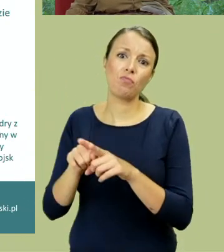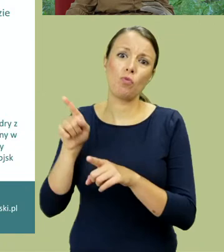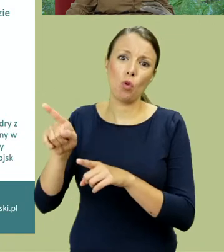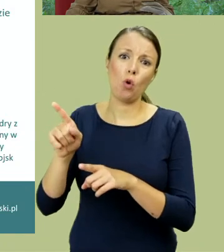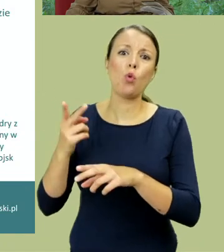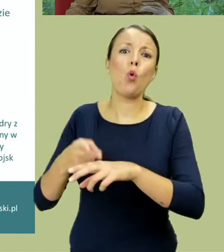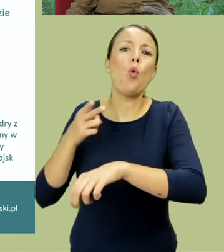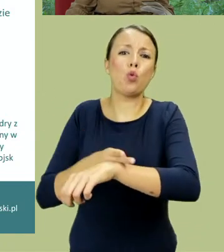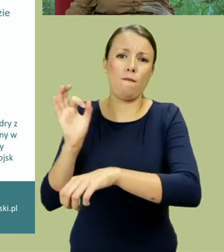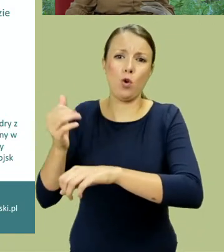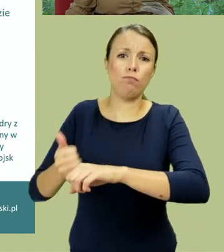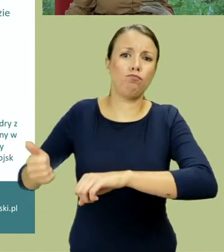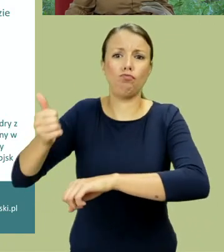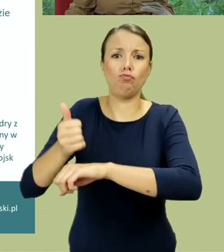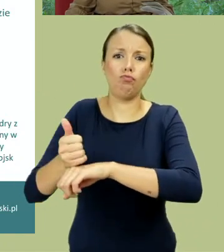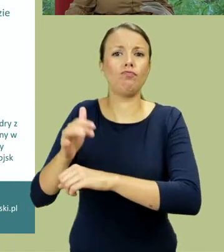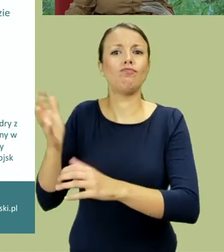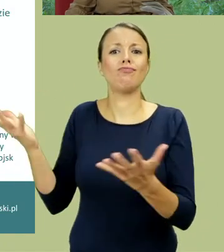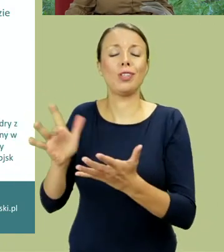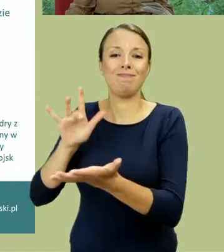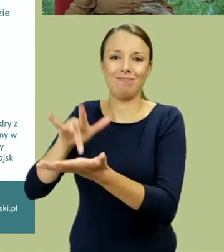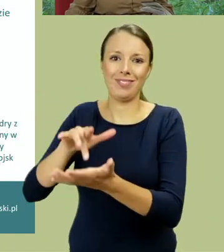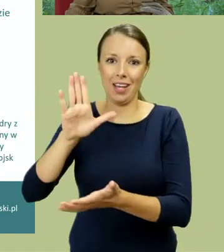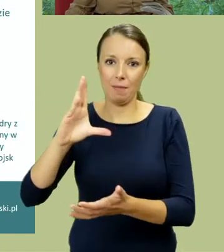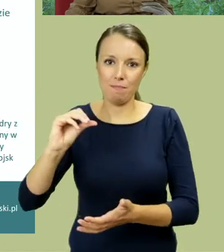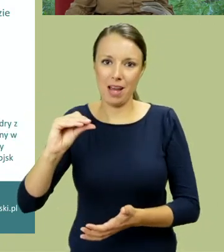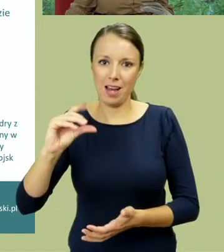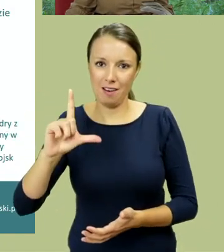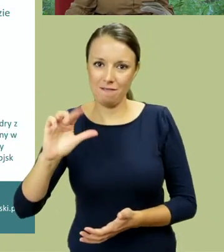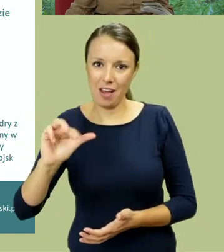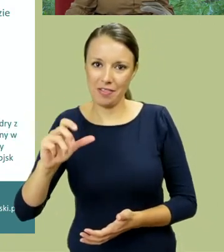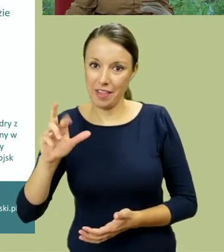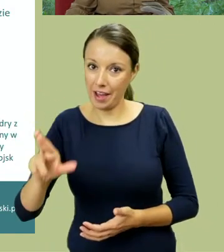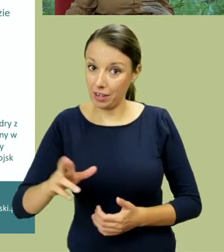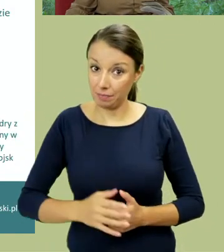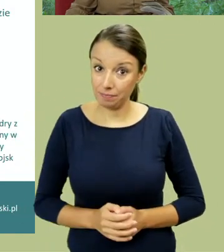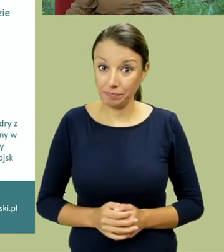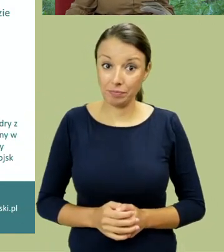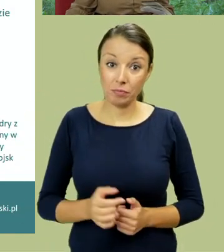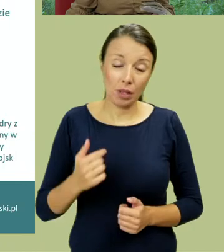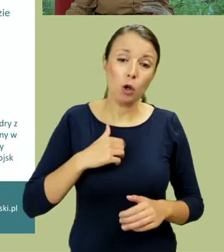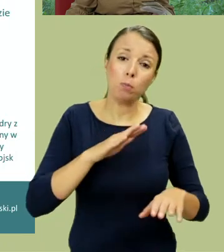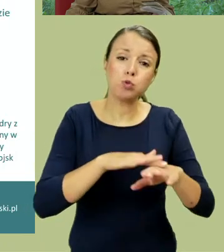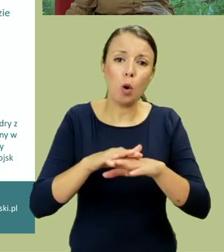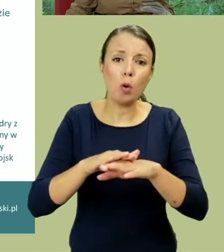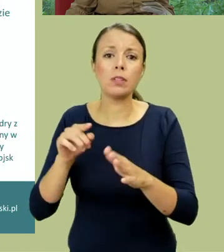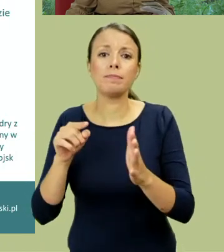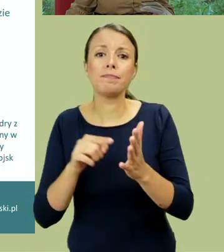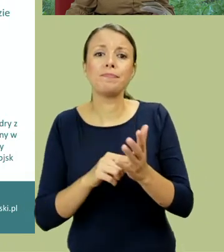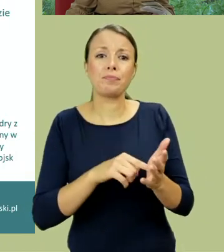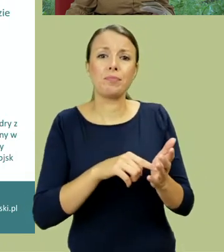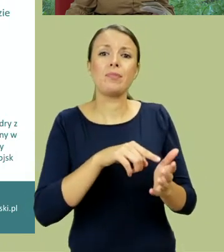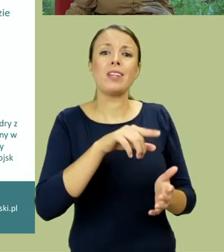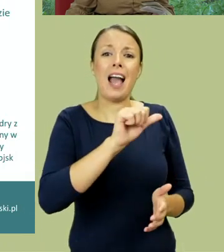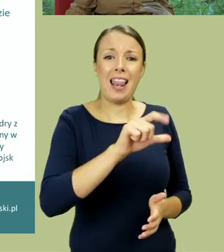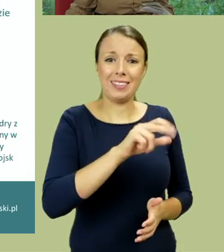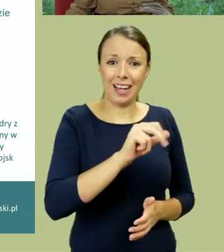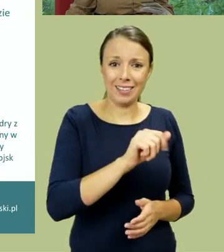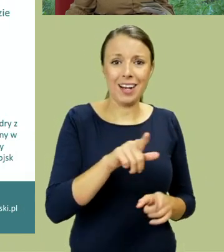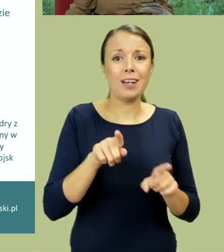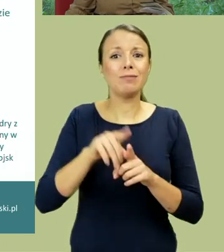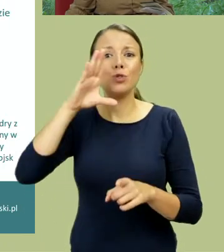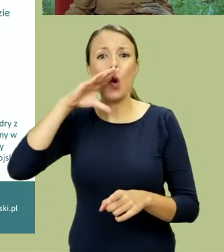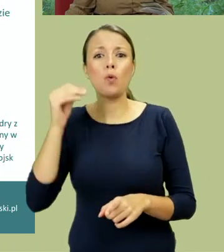przypomnę, że w dalszym ciągu jeszcze Aleksandra i Józef nie są małżeństwem, stąd